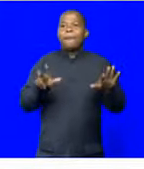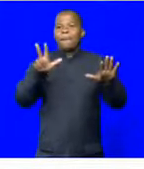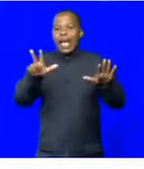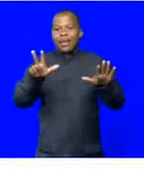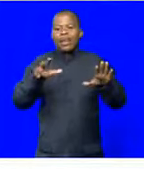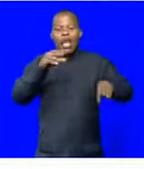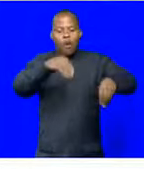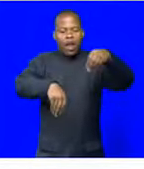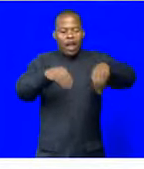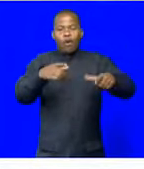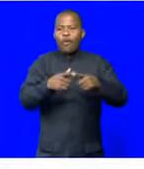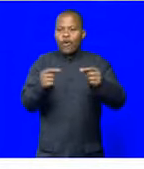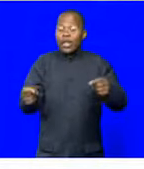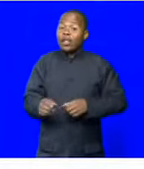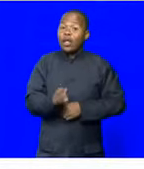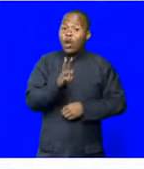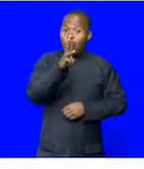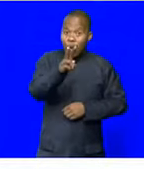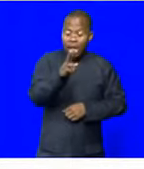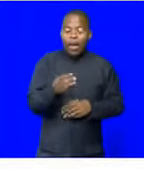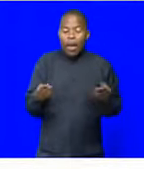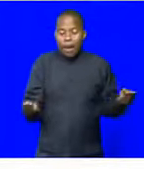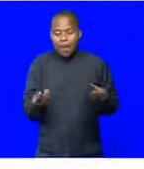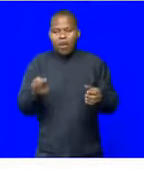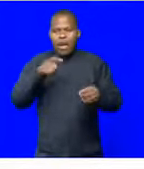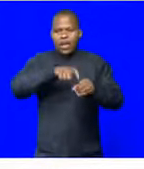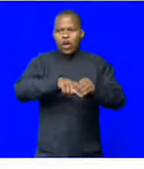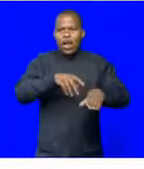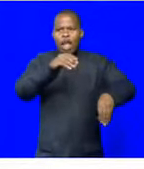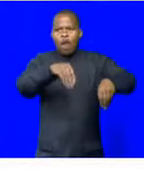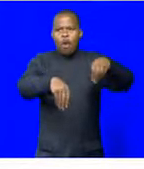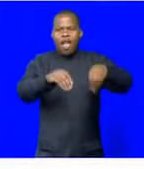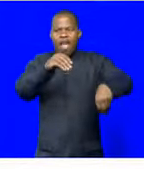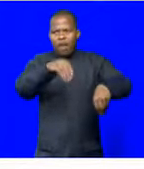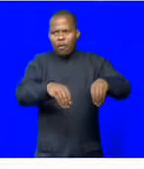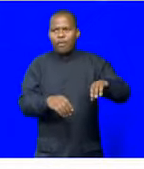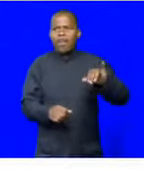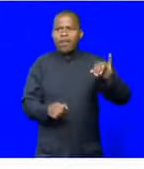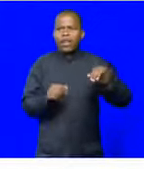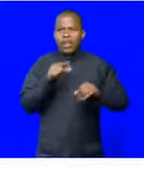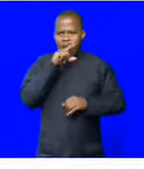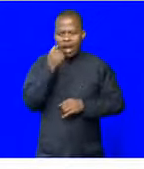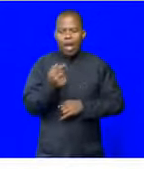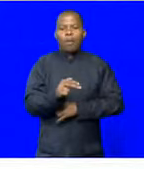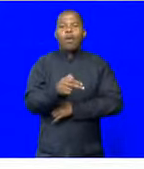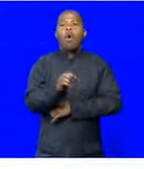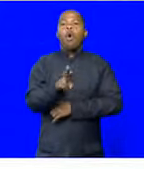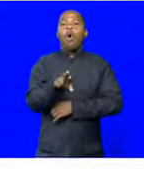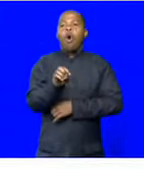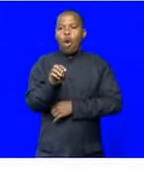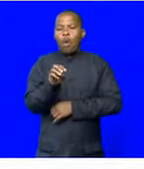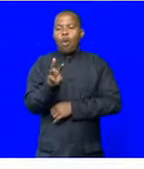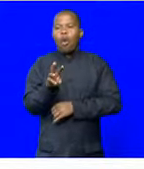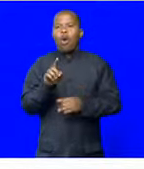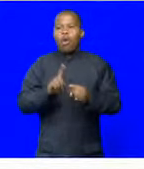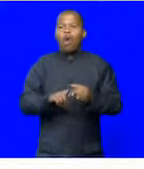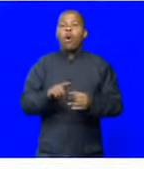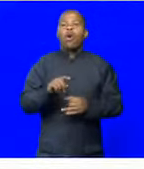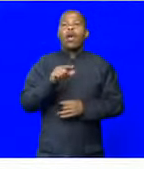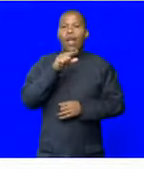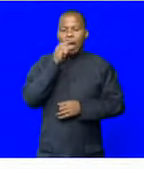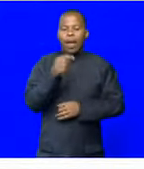yesiphohlongo seliphelele likhotho labo labangenele likhetho ke Linda naye umbukeli nguye vusi horo una Samuel Shongwe